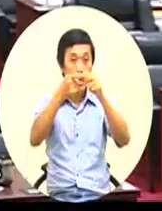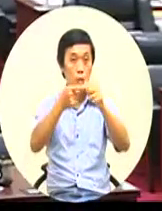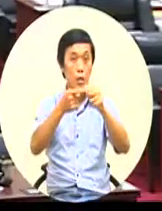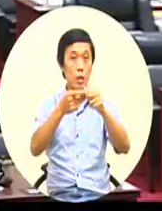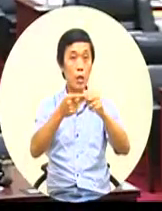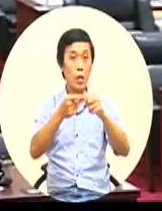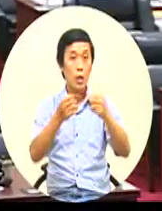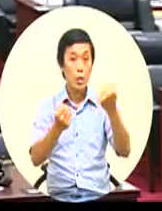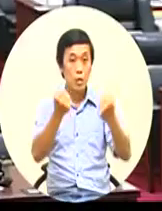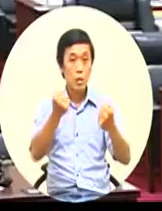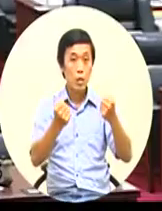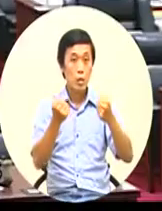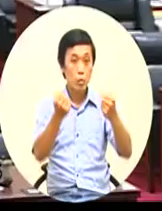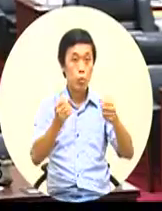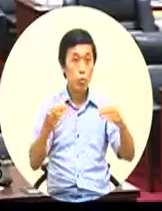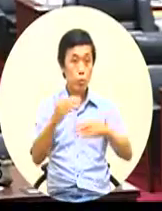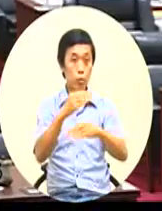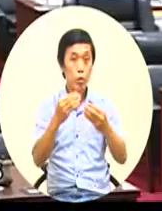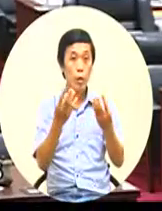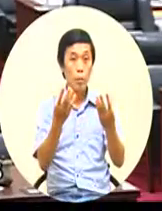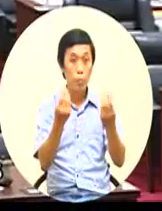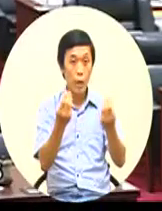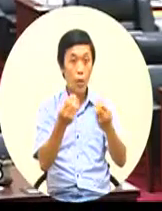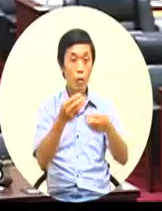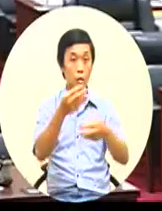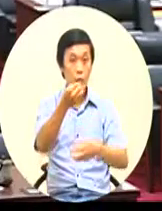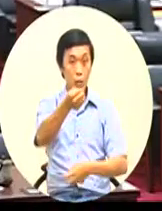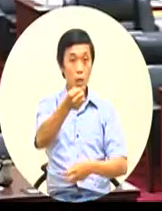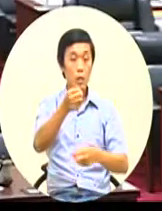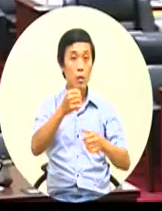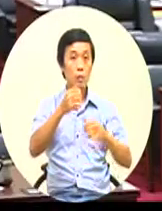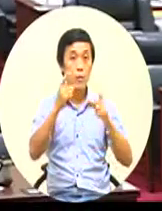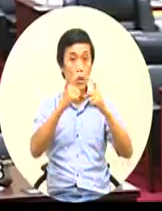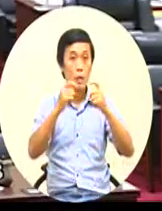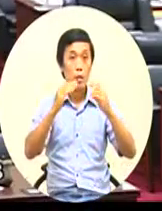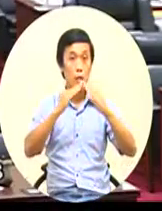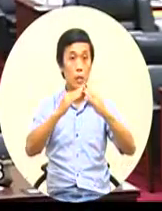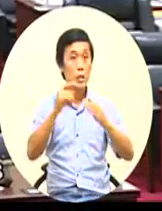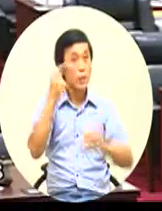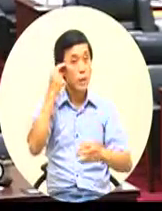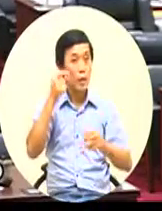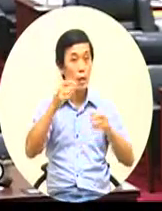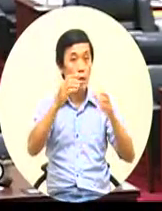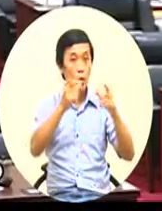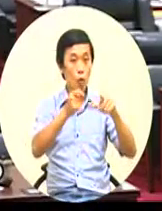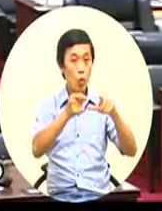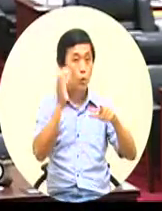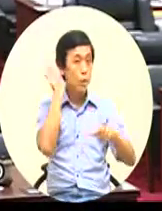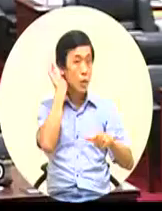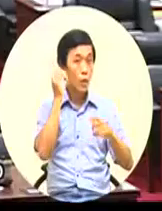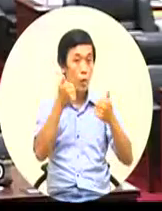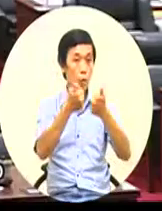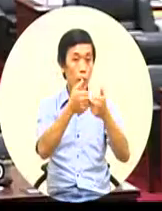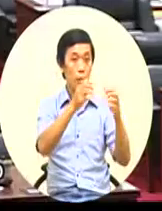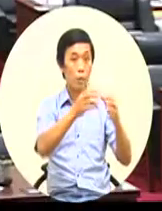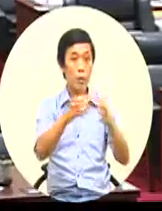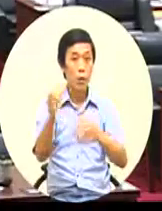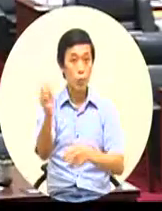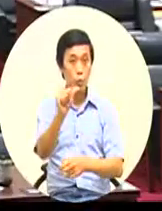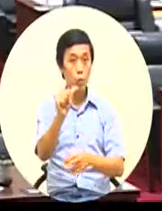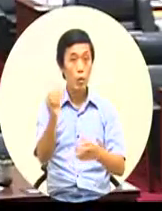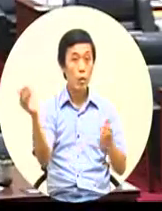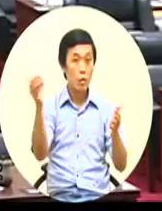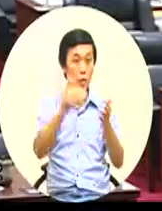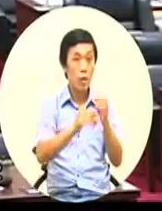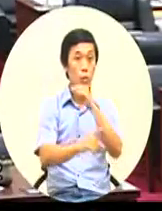示范城市，结果呢，说开要开五场的公听会，听市民的意见，结果才开了